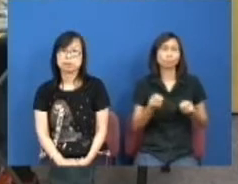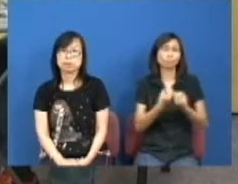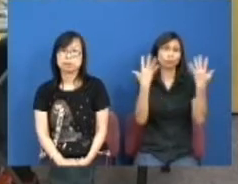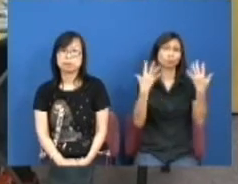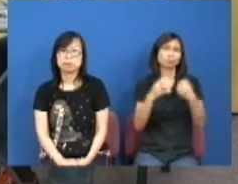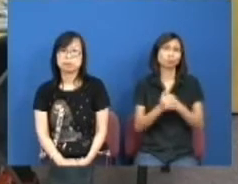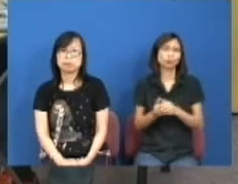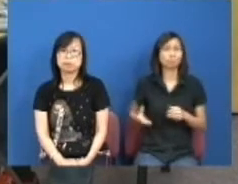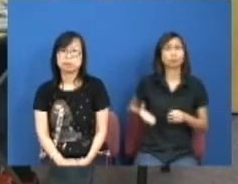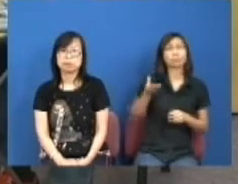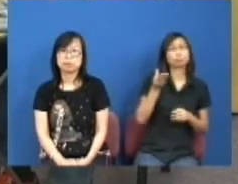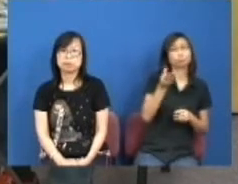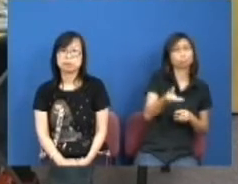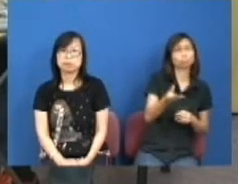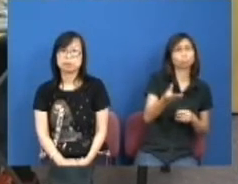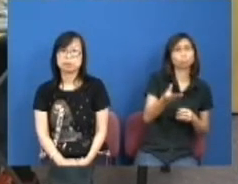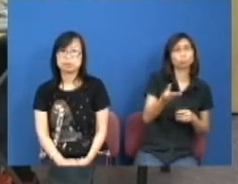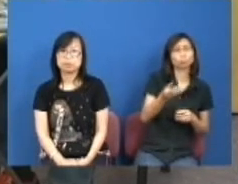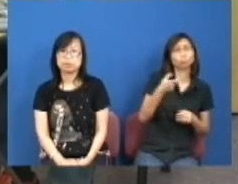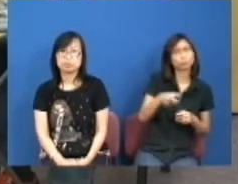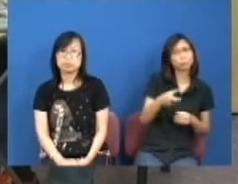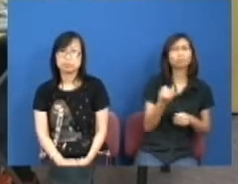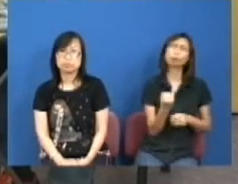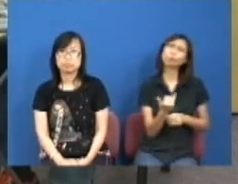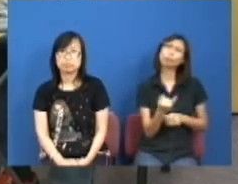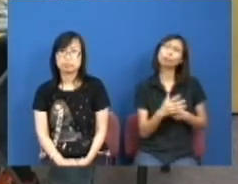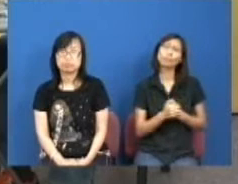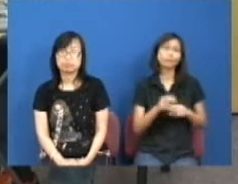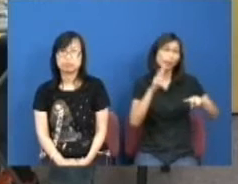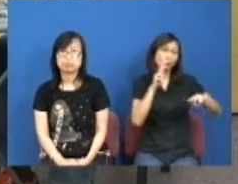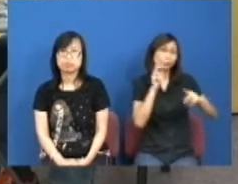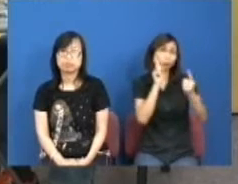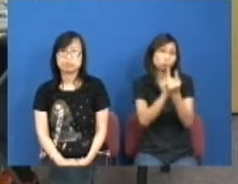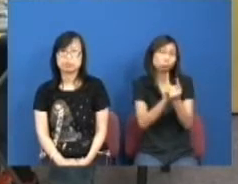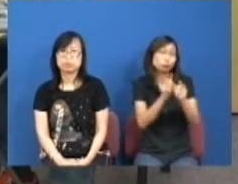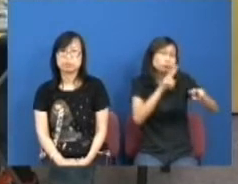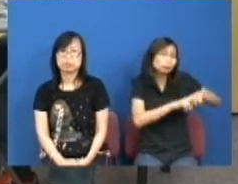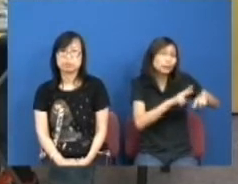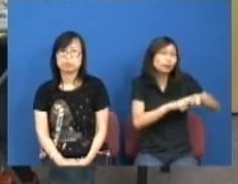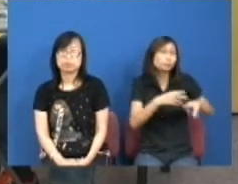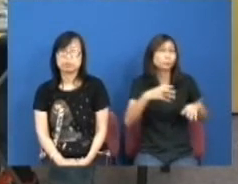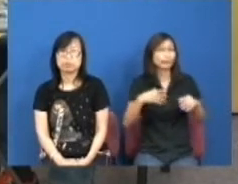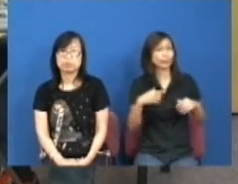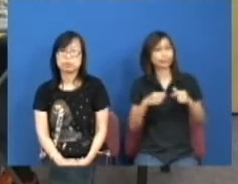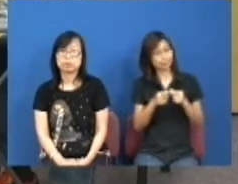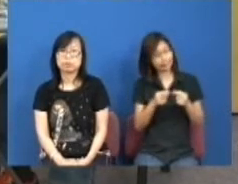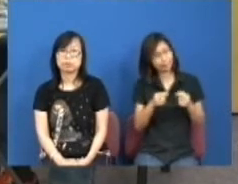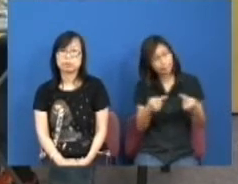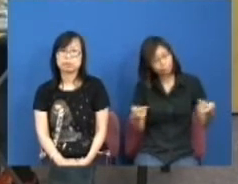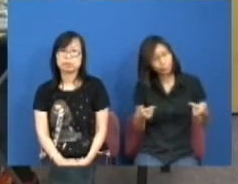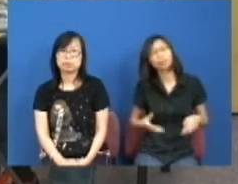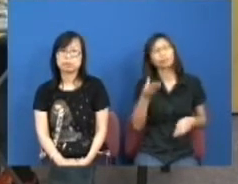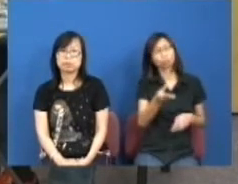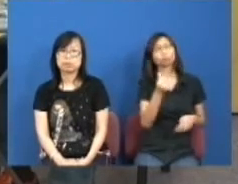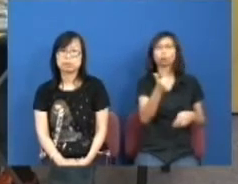我捐錢好定唔捐錢好咧？即係如果你又出自於一個對國家感情，或者幫助一啲有需要人，佢覺得捐錢好啦。